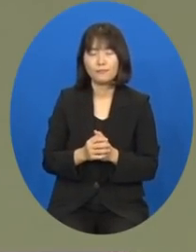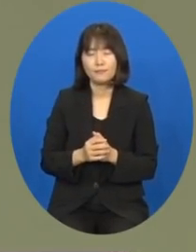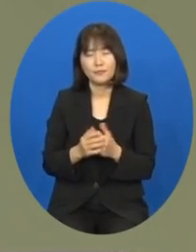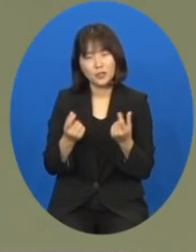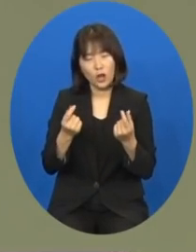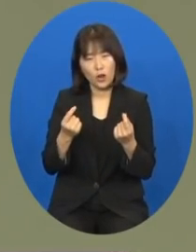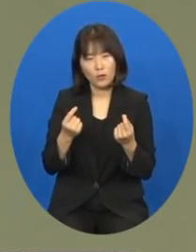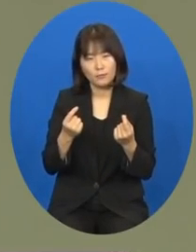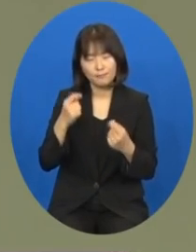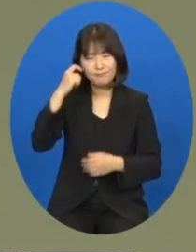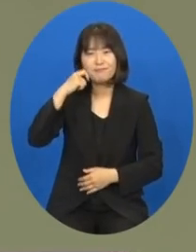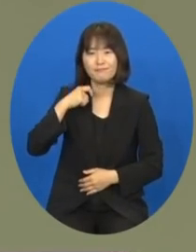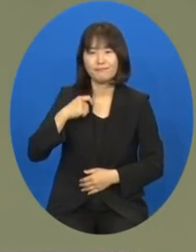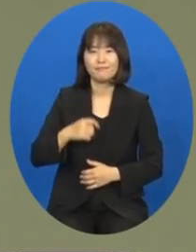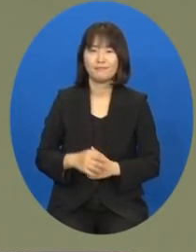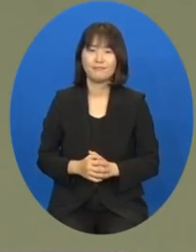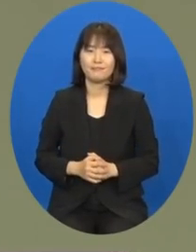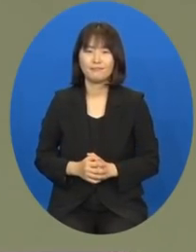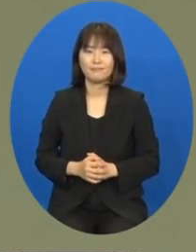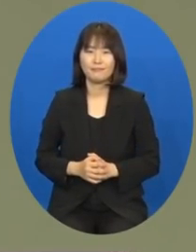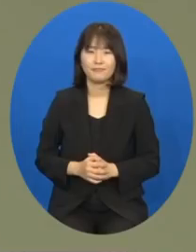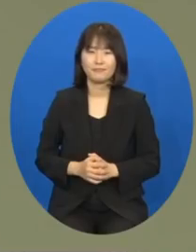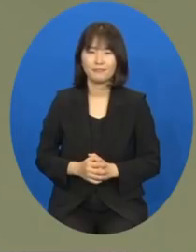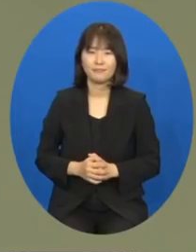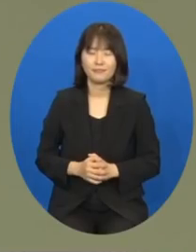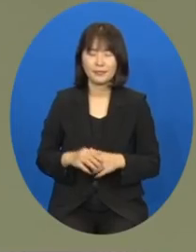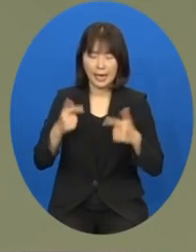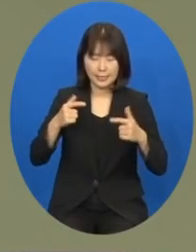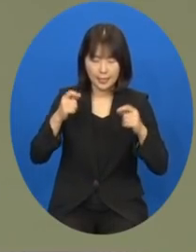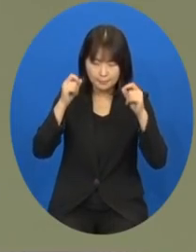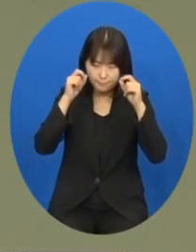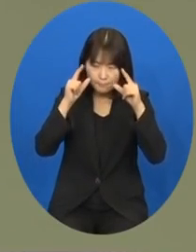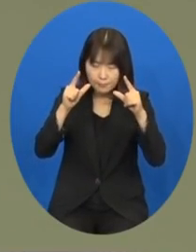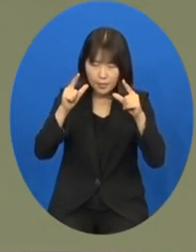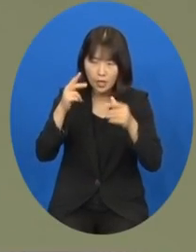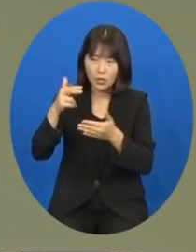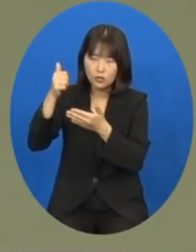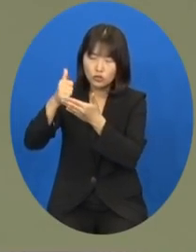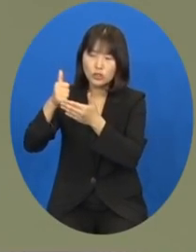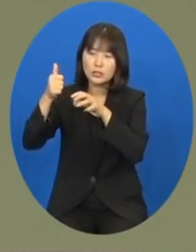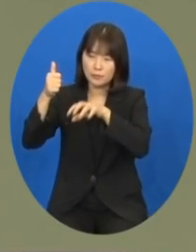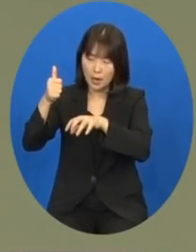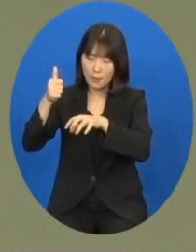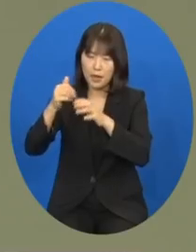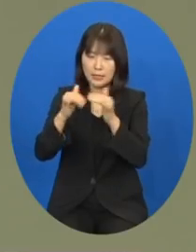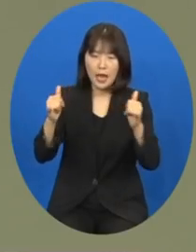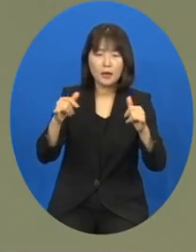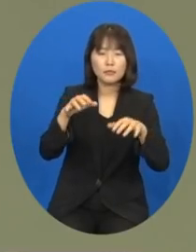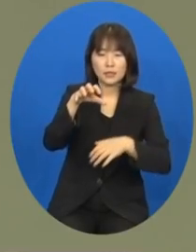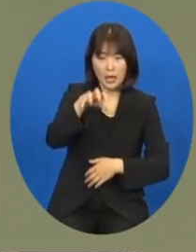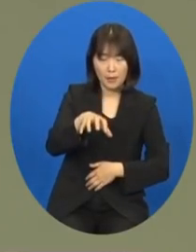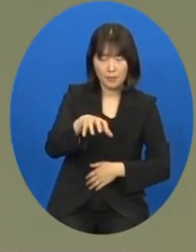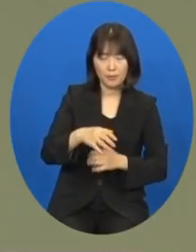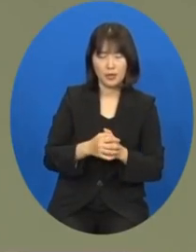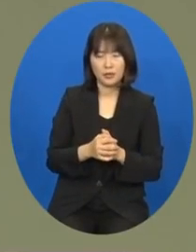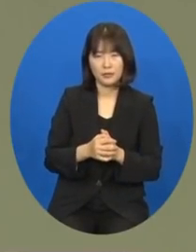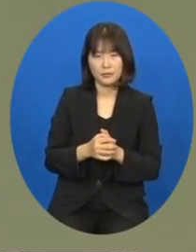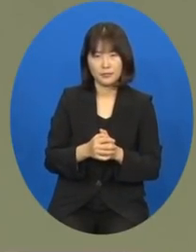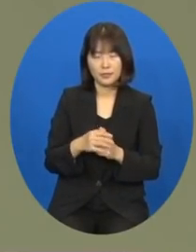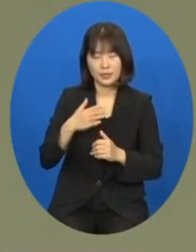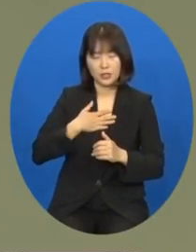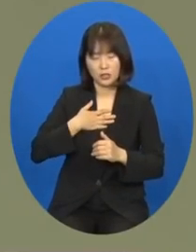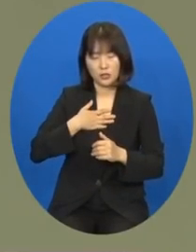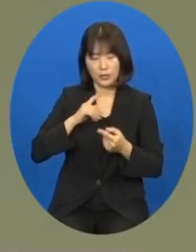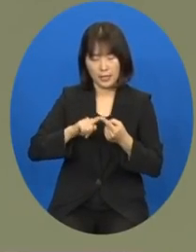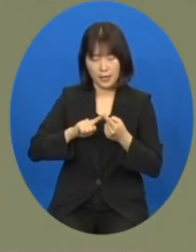질문이 어떤 거예요 그렇게 되지 않도록 늘 깨어서 주님 앞에서 사람들 앞에서 동료들 함께 제 자신은 오픈을 하고